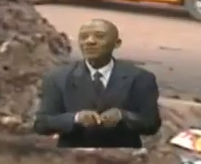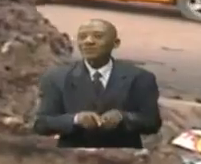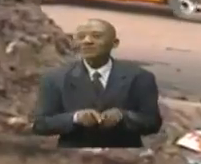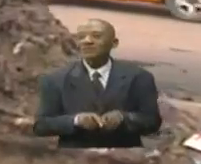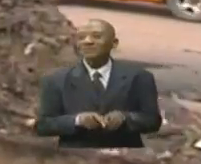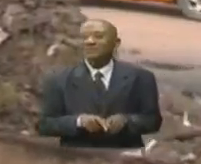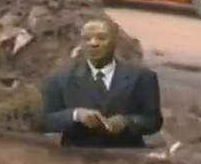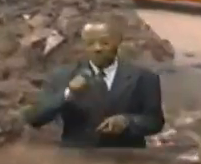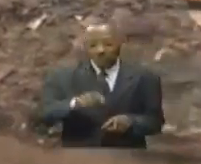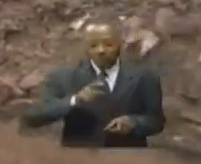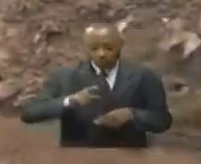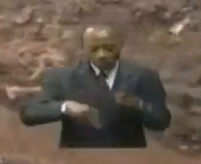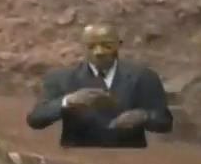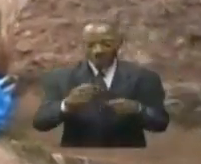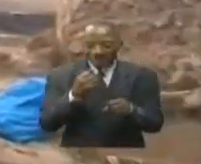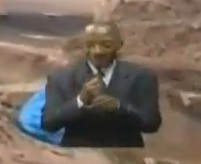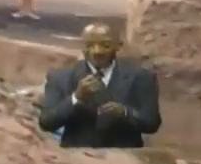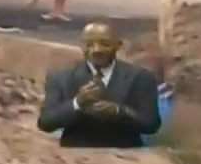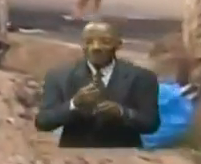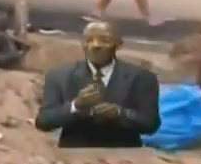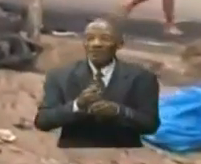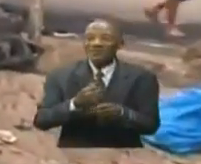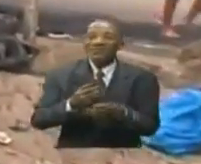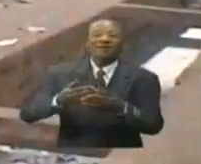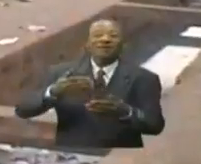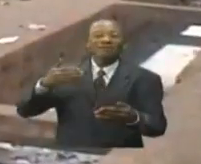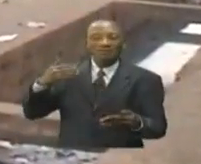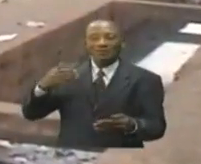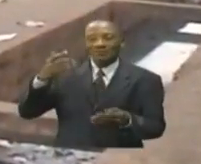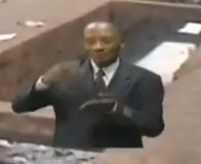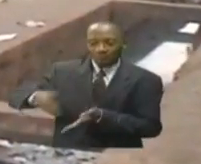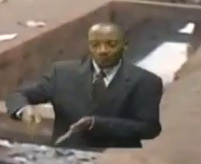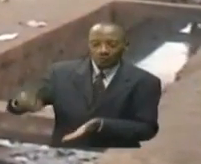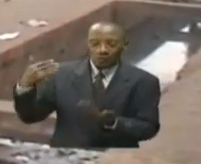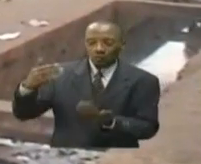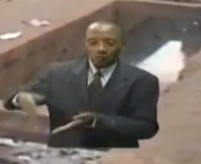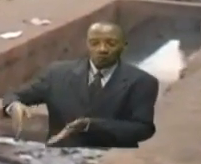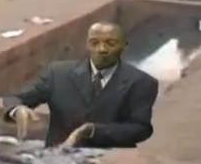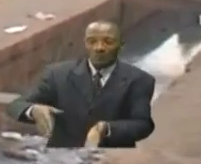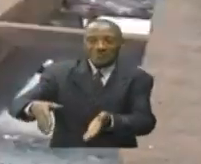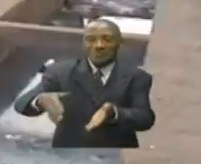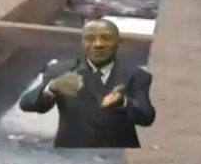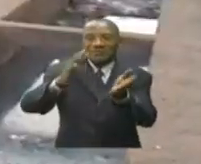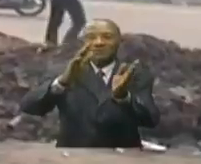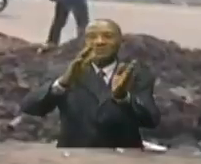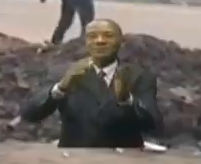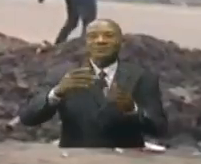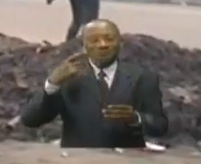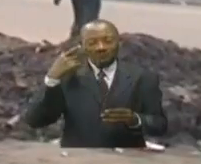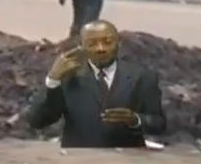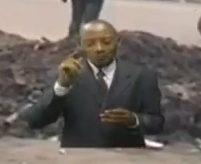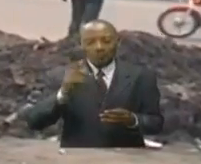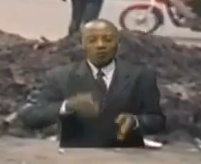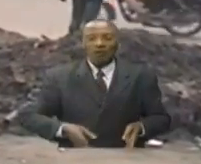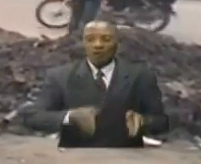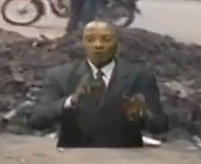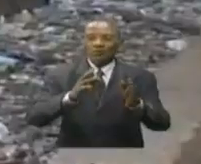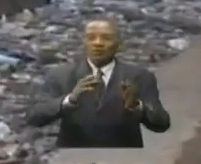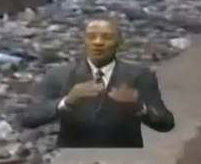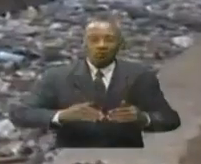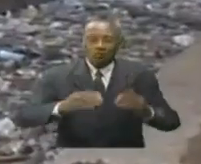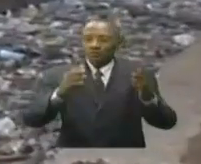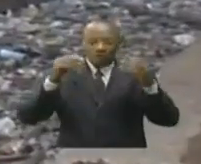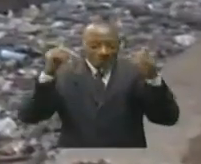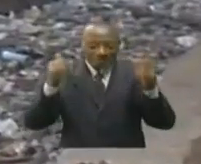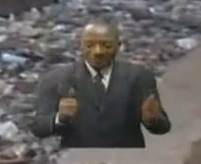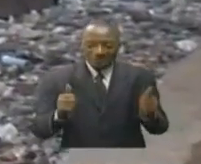Certains soumissionnaires indélicats n'arrivent pas à exécuter complètement les tâches de curage qui leur sont confiées, constat fait par certains habitants. Les